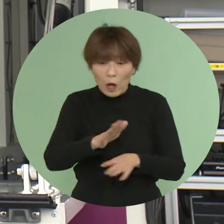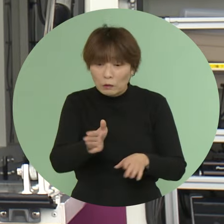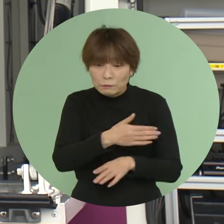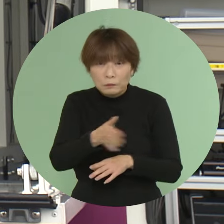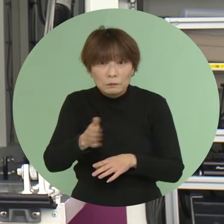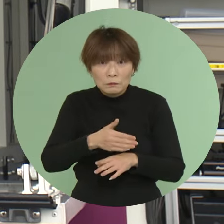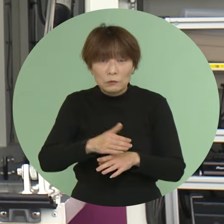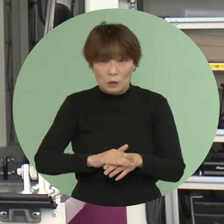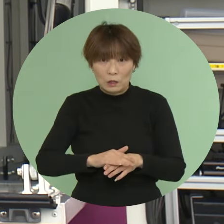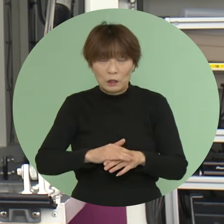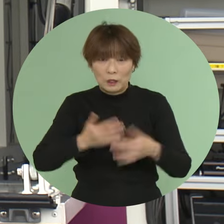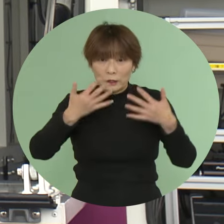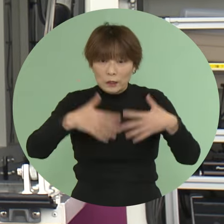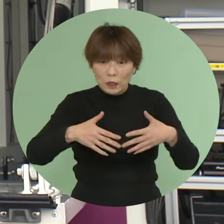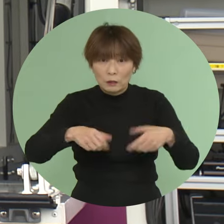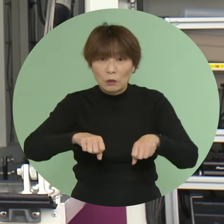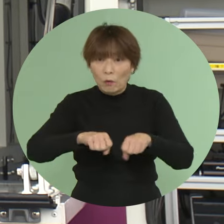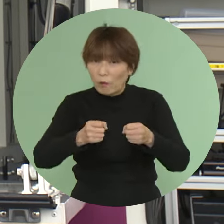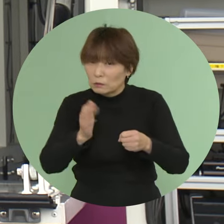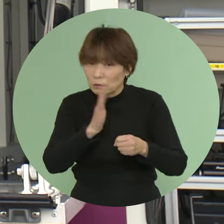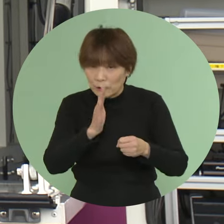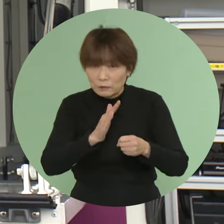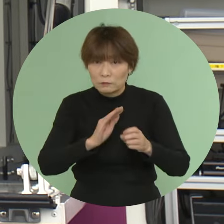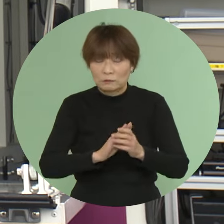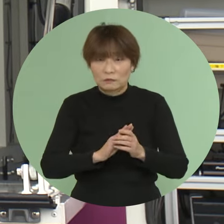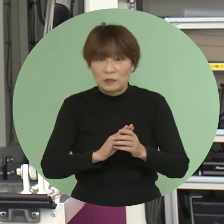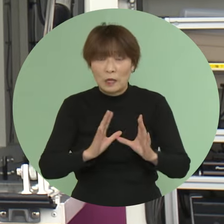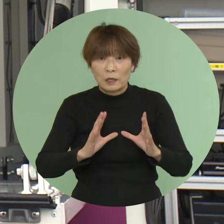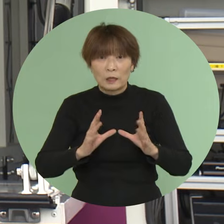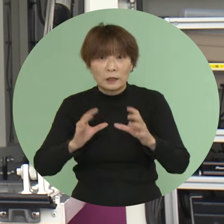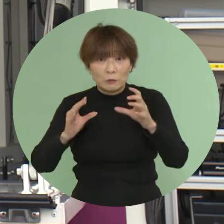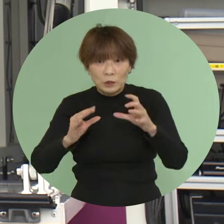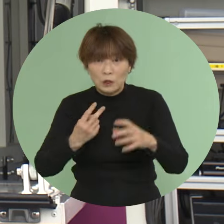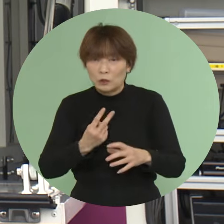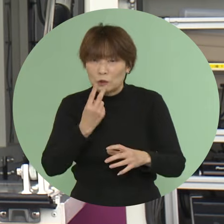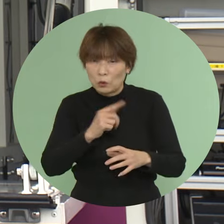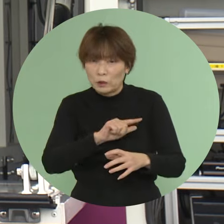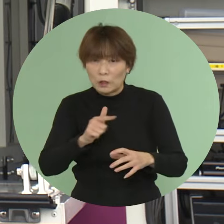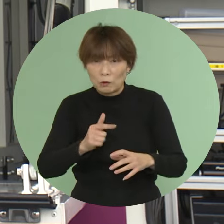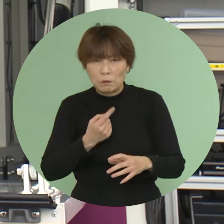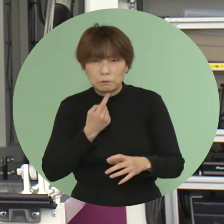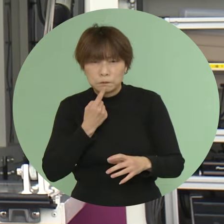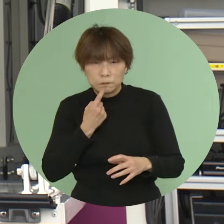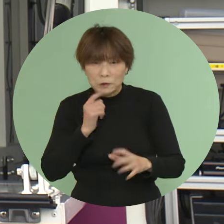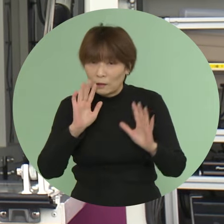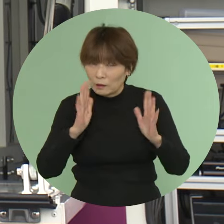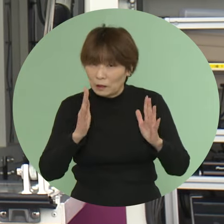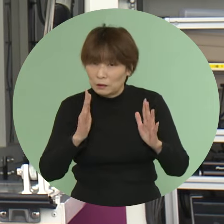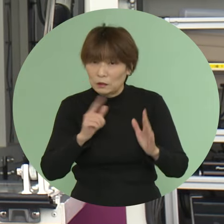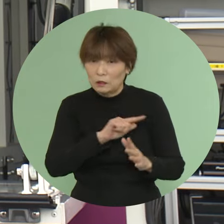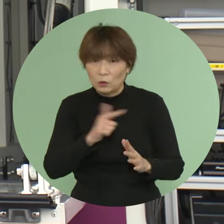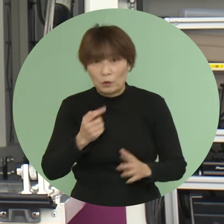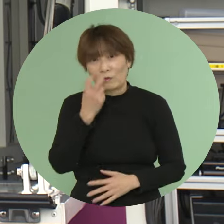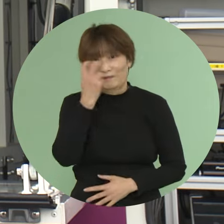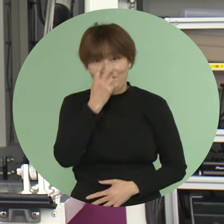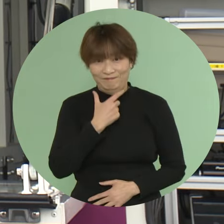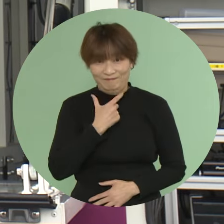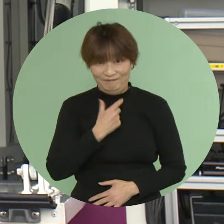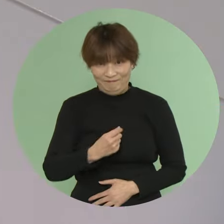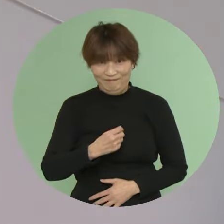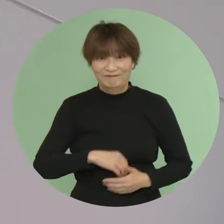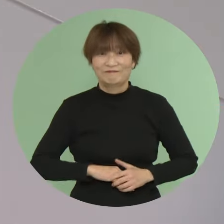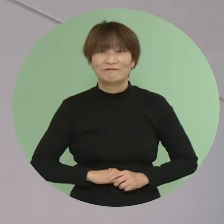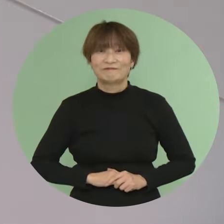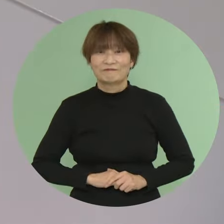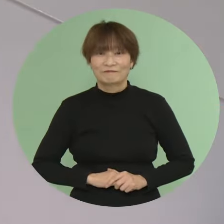に破損がないか、電気器具から煙や臭いなどの異常が発生していないかなどを確認していただきたいです